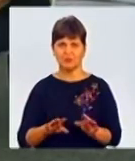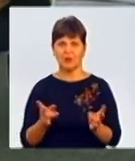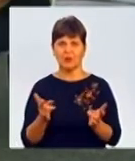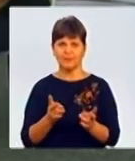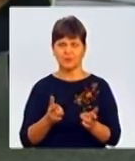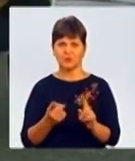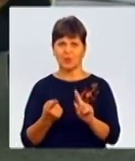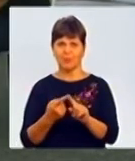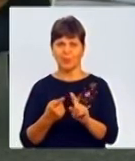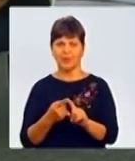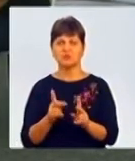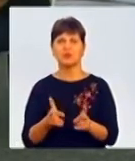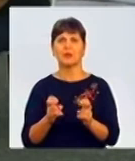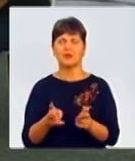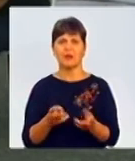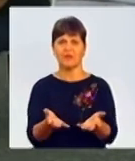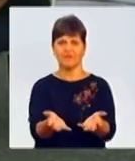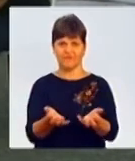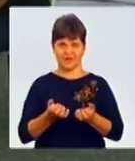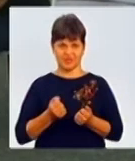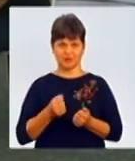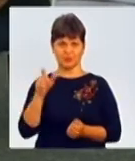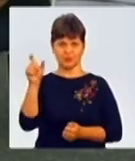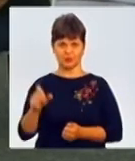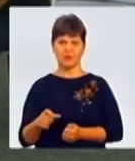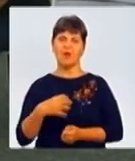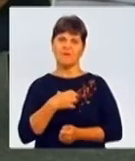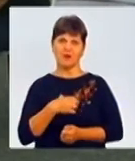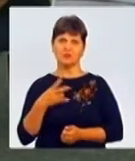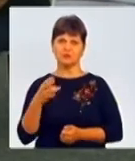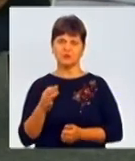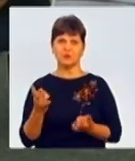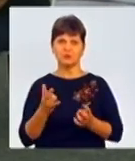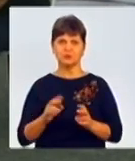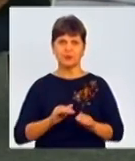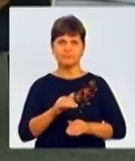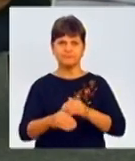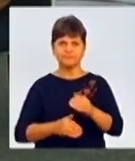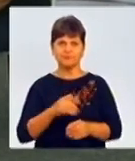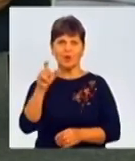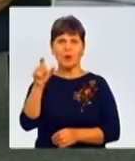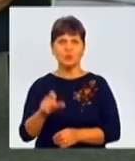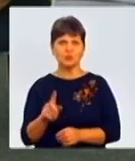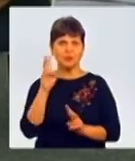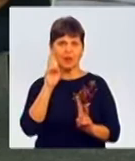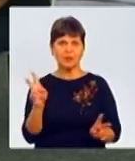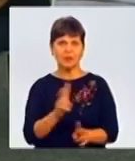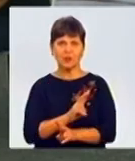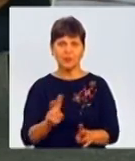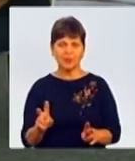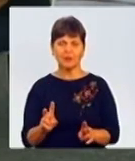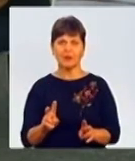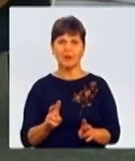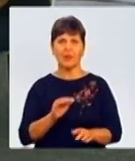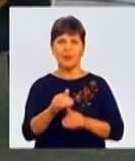по-перше, як витягнути, це підплисти до неї. Це, напевно, найважливіше. Да, підплисти до неї, слід пам'ятати, що людина, яка не вміє плавати, вона буде